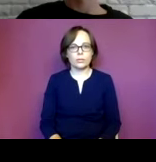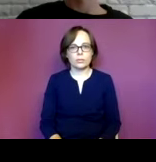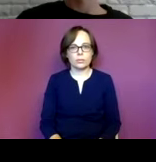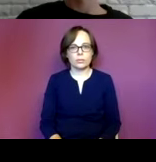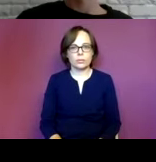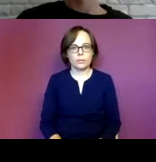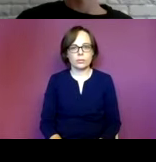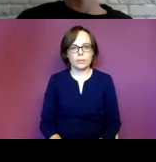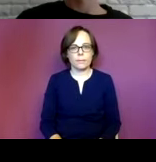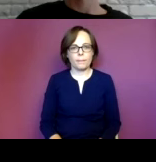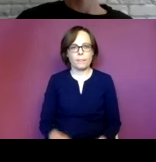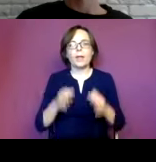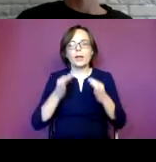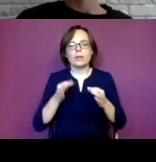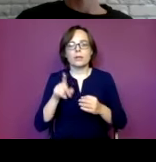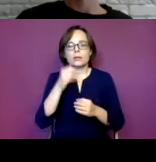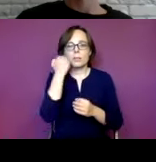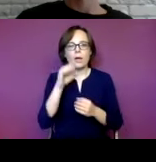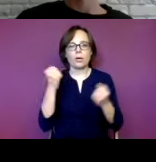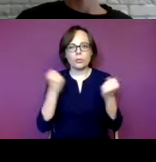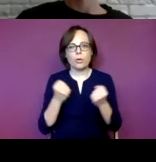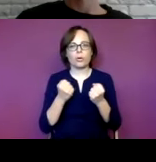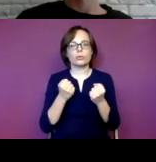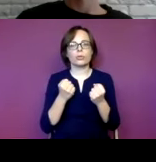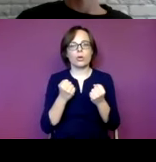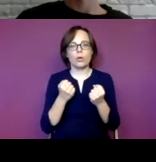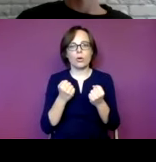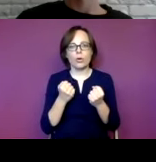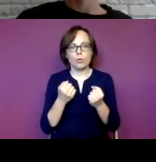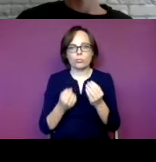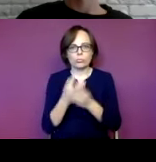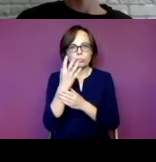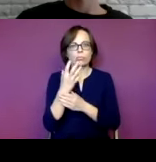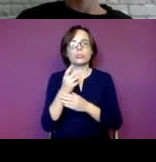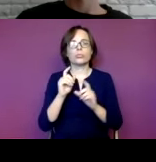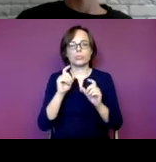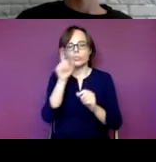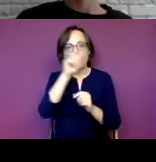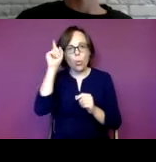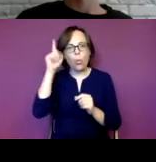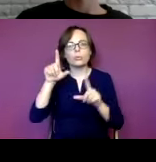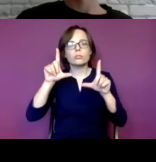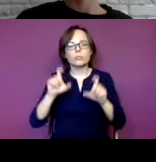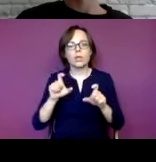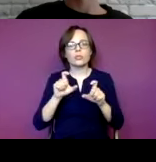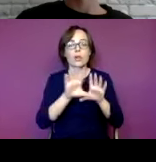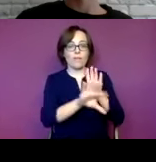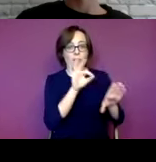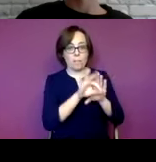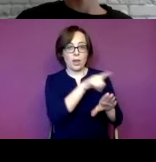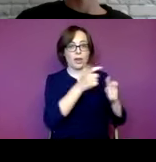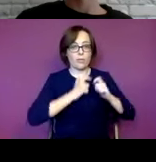społecznych bardzo mocno wypłynęła właśnie w momencie, kiedy ludzie zaczęli wybierać środowisko wiejskie jako